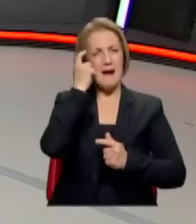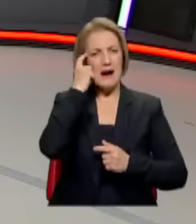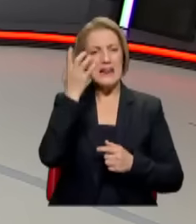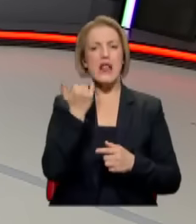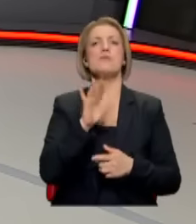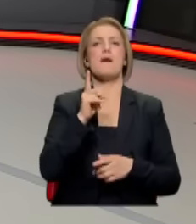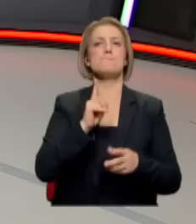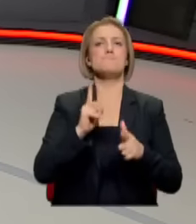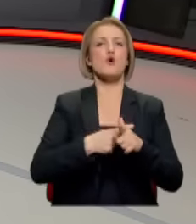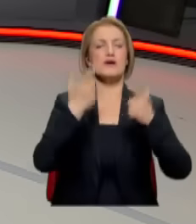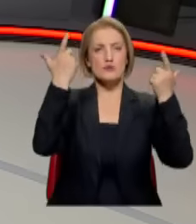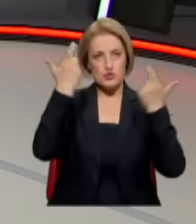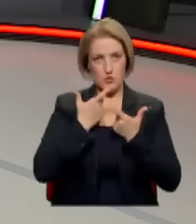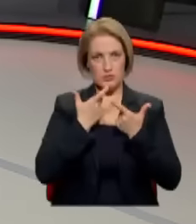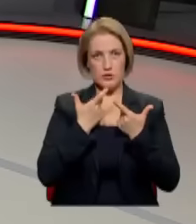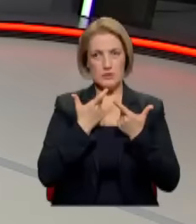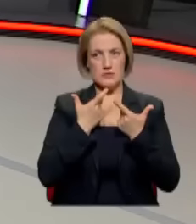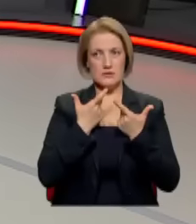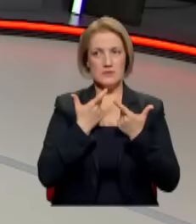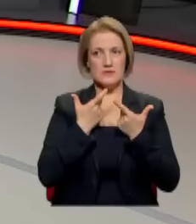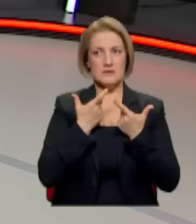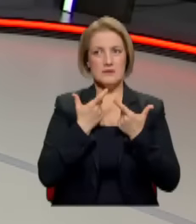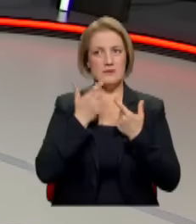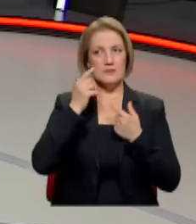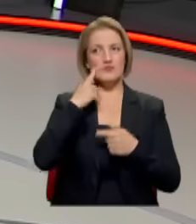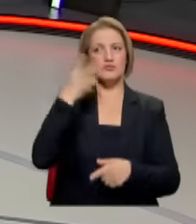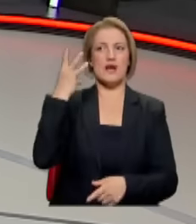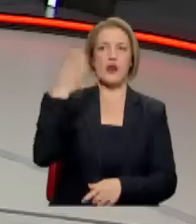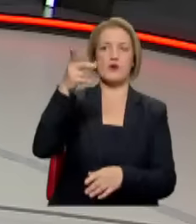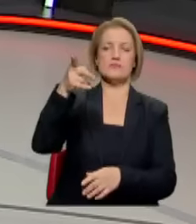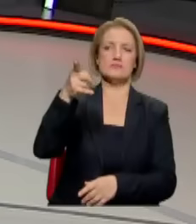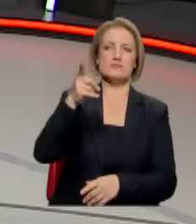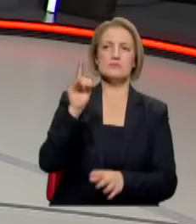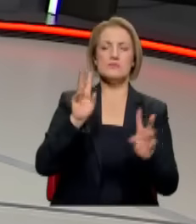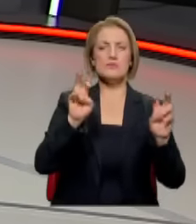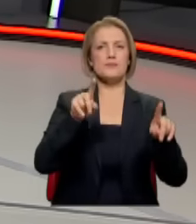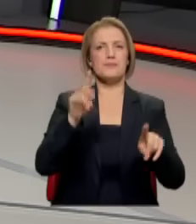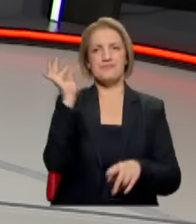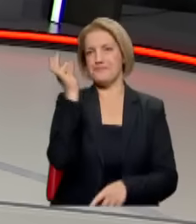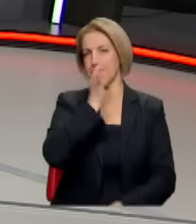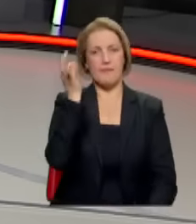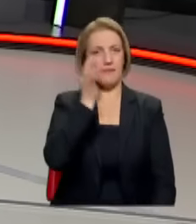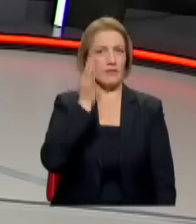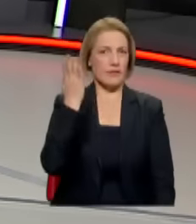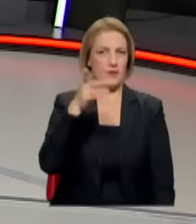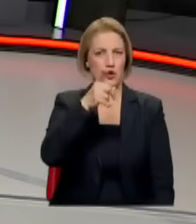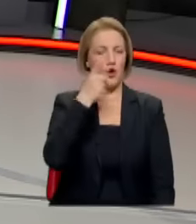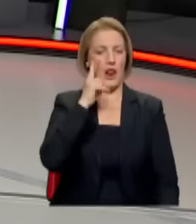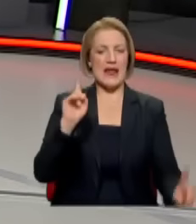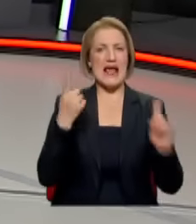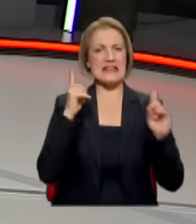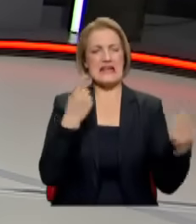projenin sorumluluğu erdoğan' dadır konu bu kadar basittir ona göre